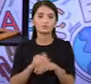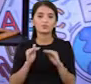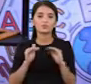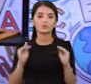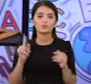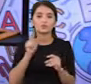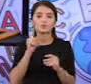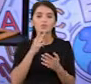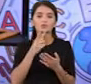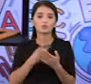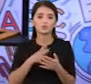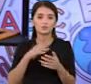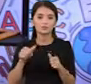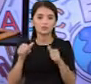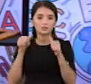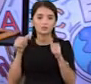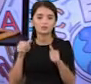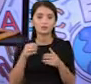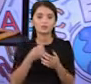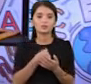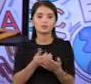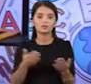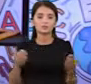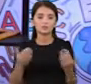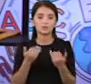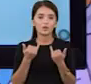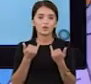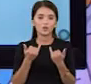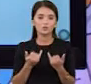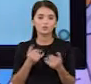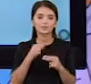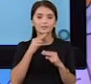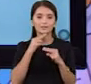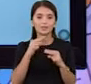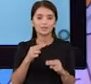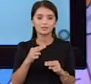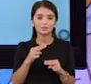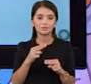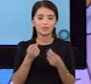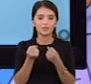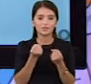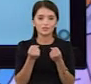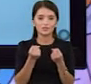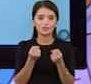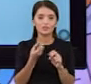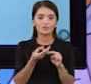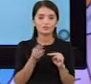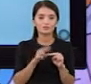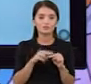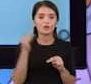Bolajonlar, ekranda nimani ko'ryapsiz? Sizlar bilan hozir diqqatlarimizni yana ham jamlash